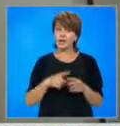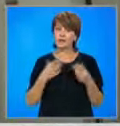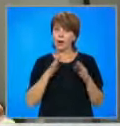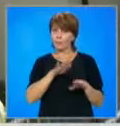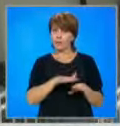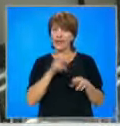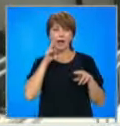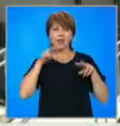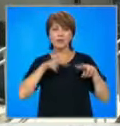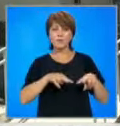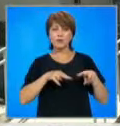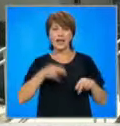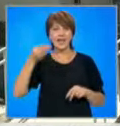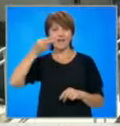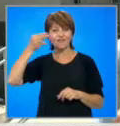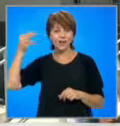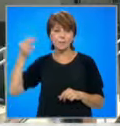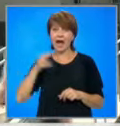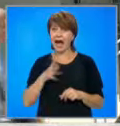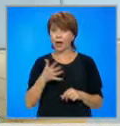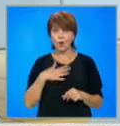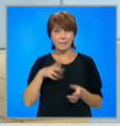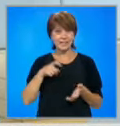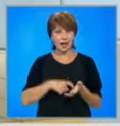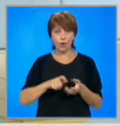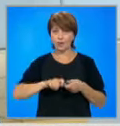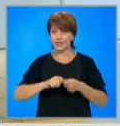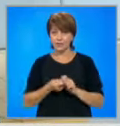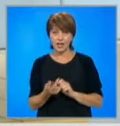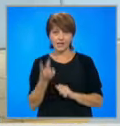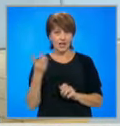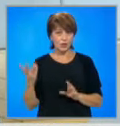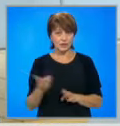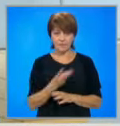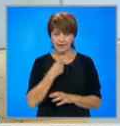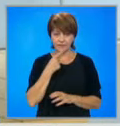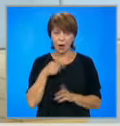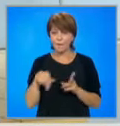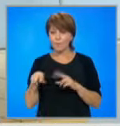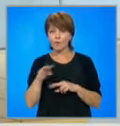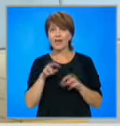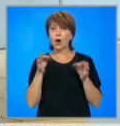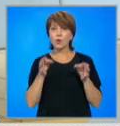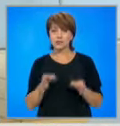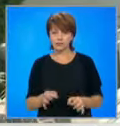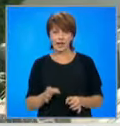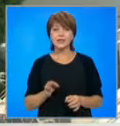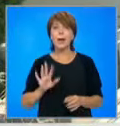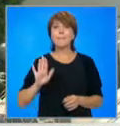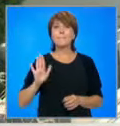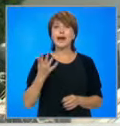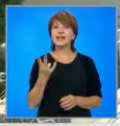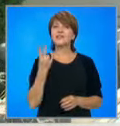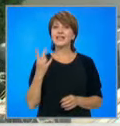под наблюдение фирмата заради възможни закононарушения още през 2018-та. Тяхна проверка установява, че през май